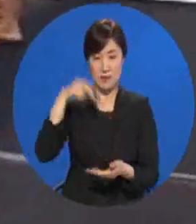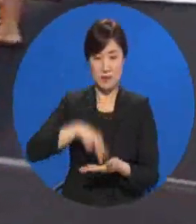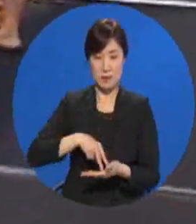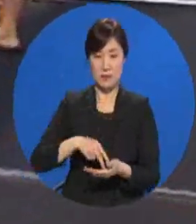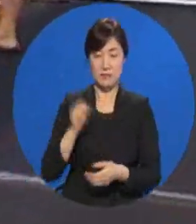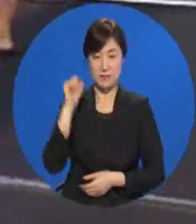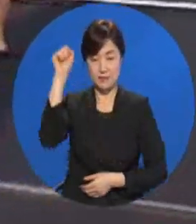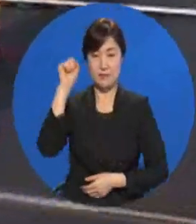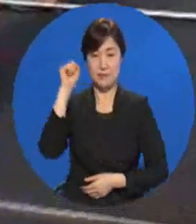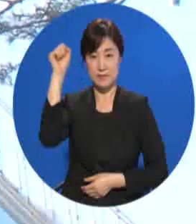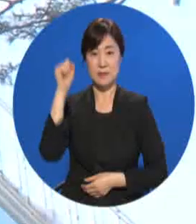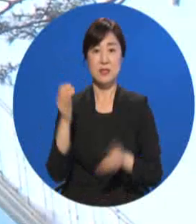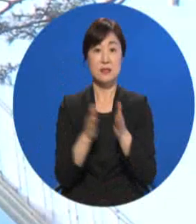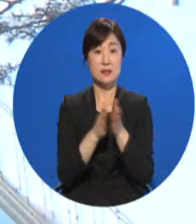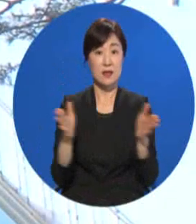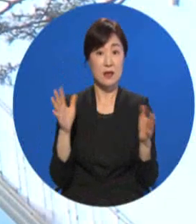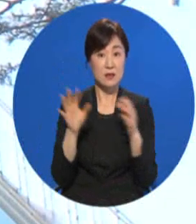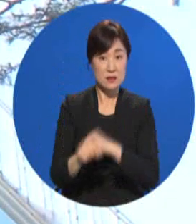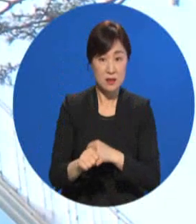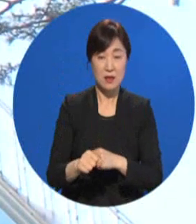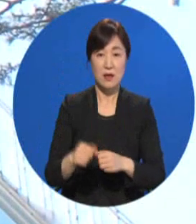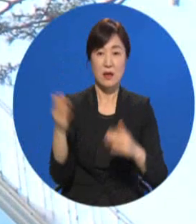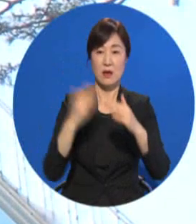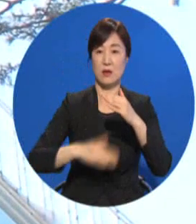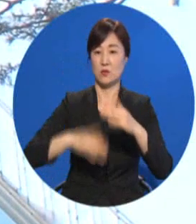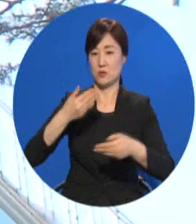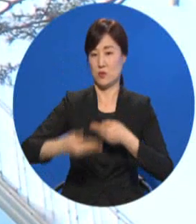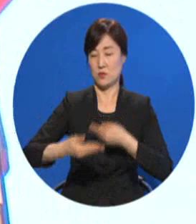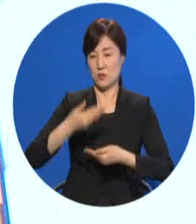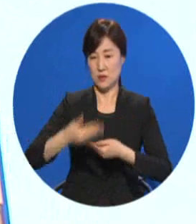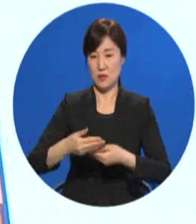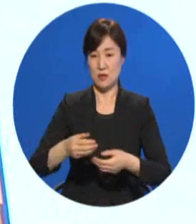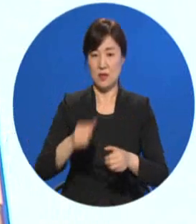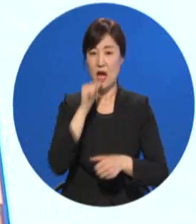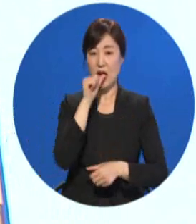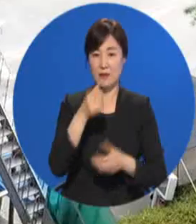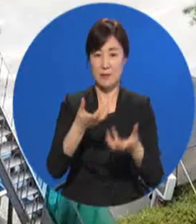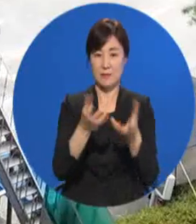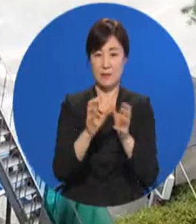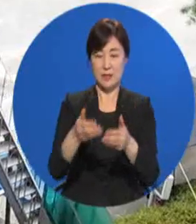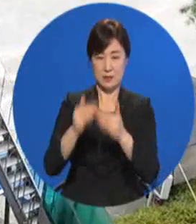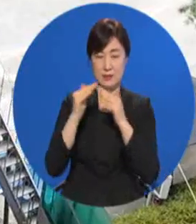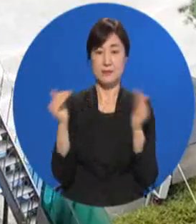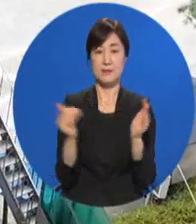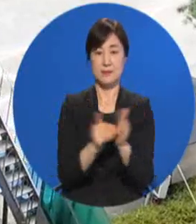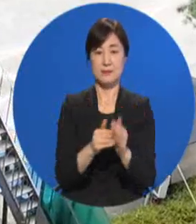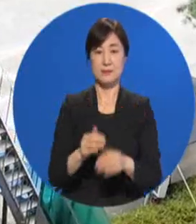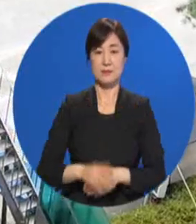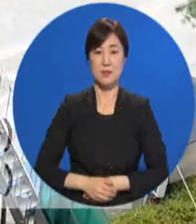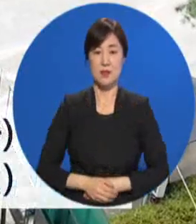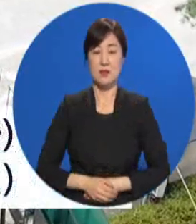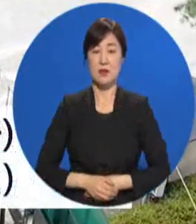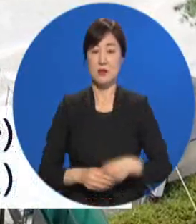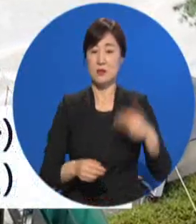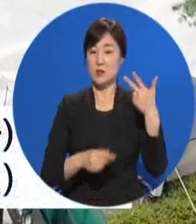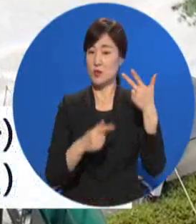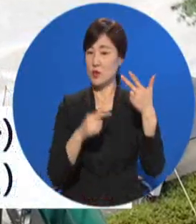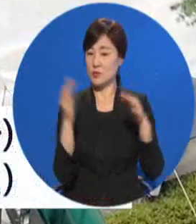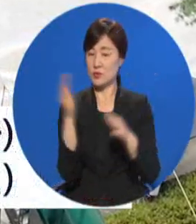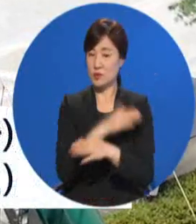요금소 지붕 위에서 농성을 벌이자 한국도로공사가 철조망을 설치한 겁니다. 7월 1일부터